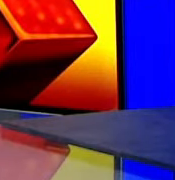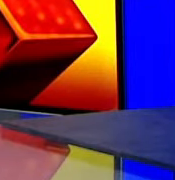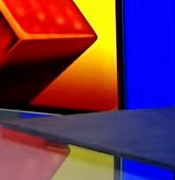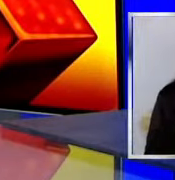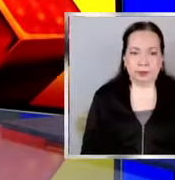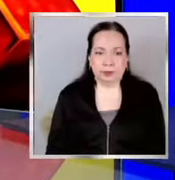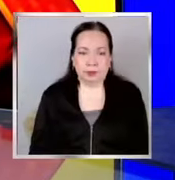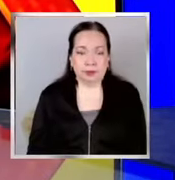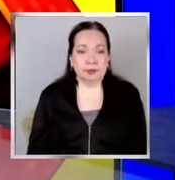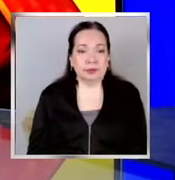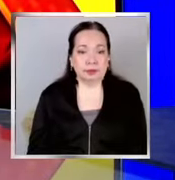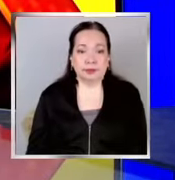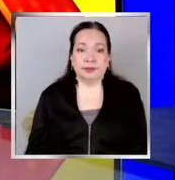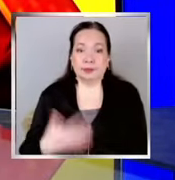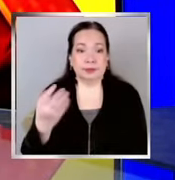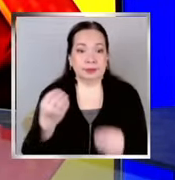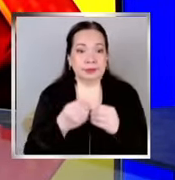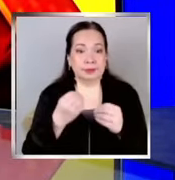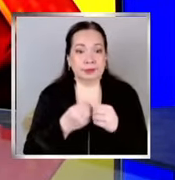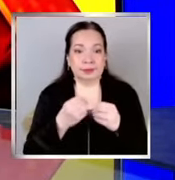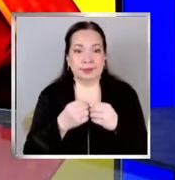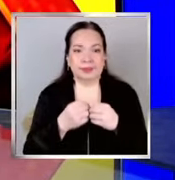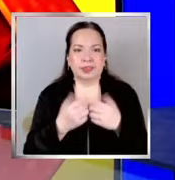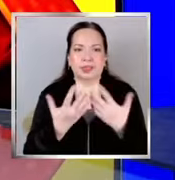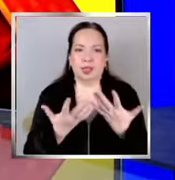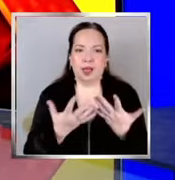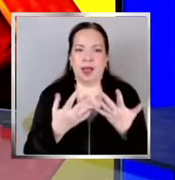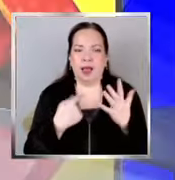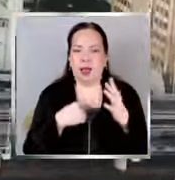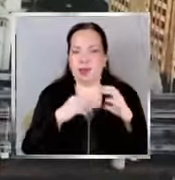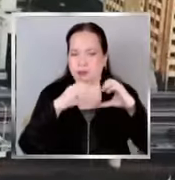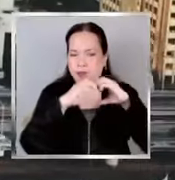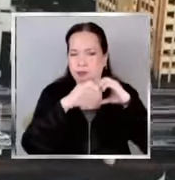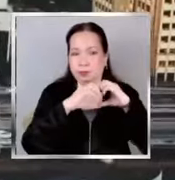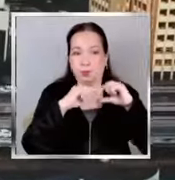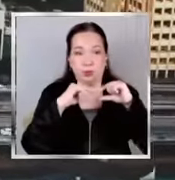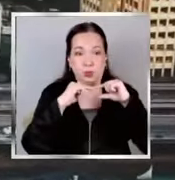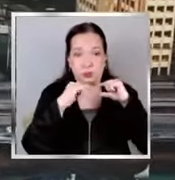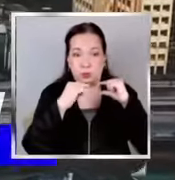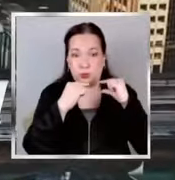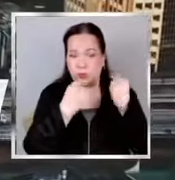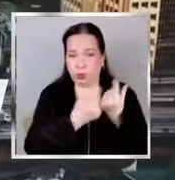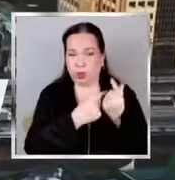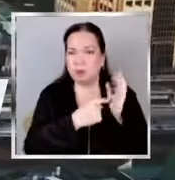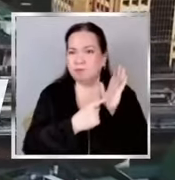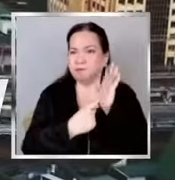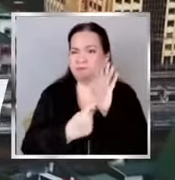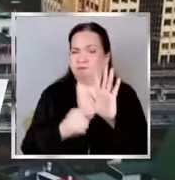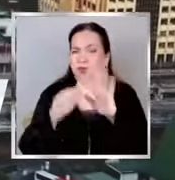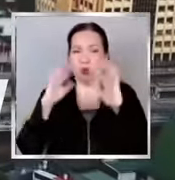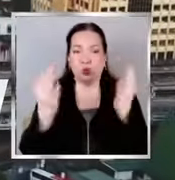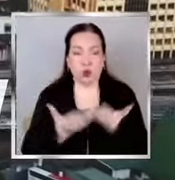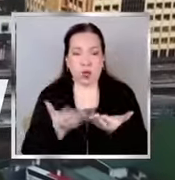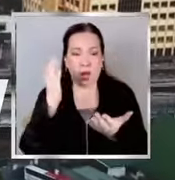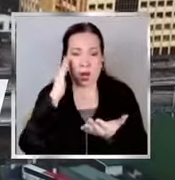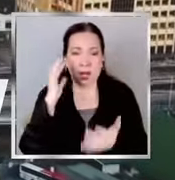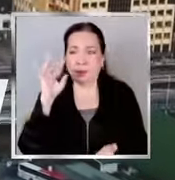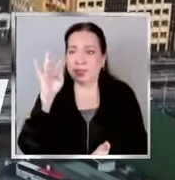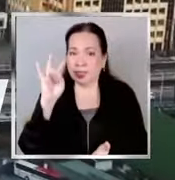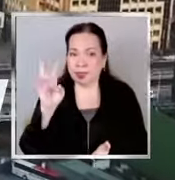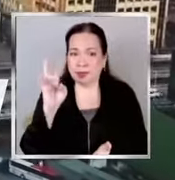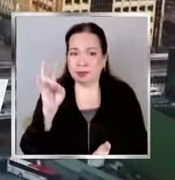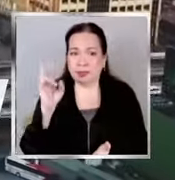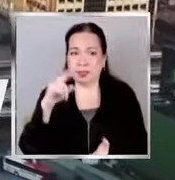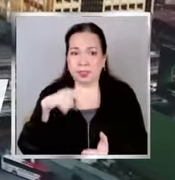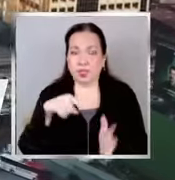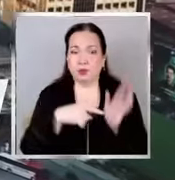Mas lalong lumalakas ang global presence ng Kapuso Network. This year kasi pito sa top rating at highly acclaimed TV series ng GMA